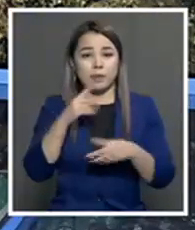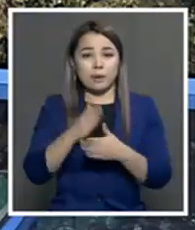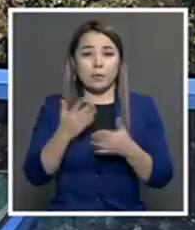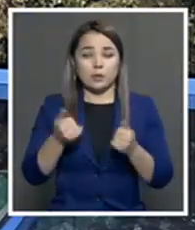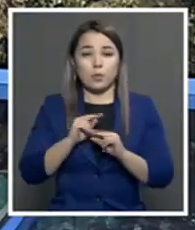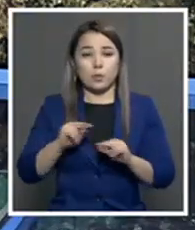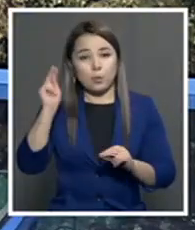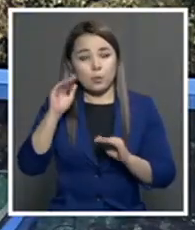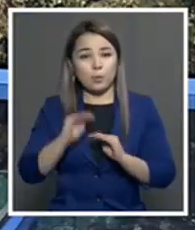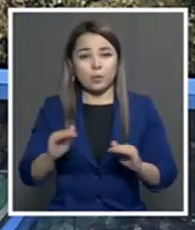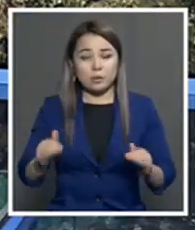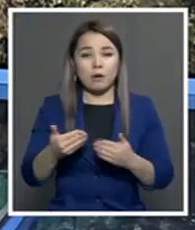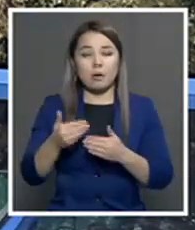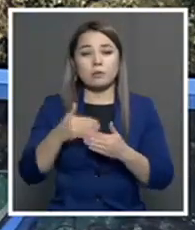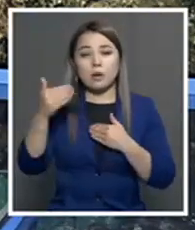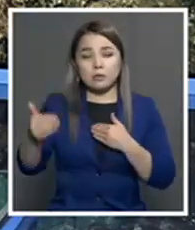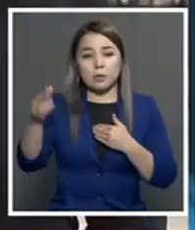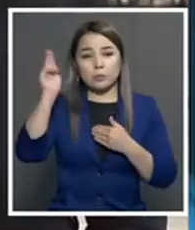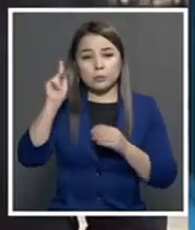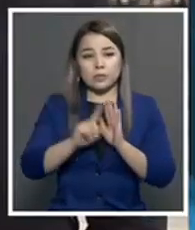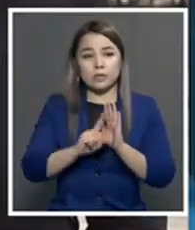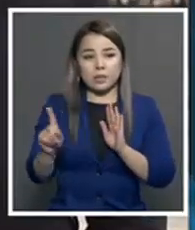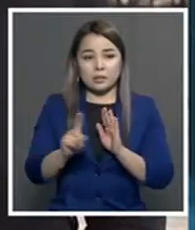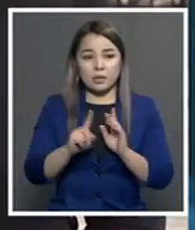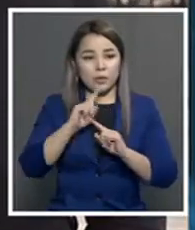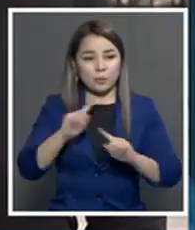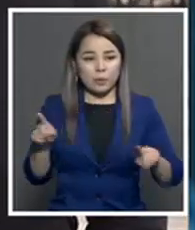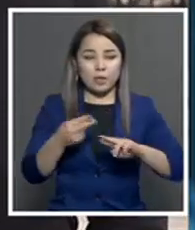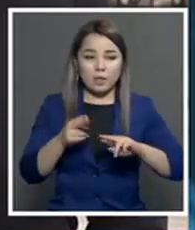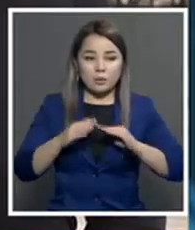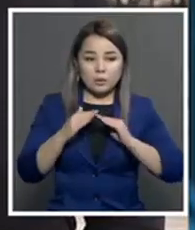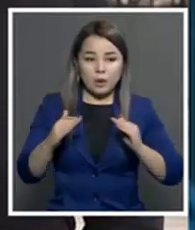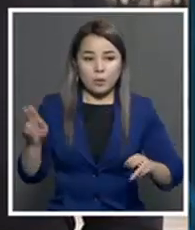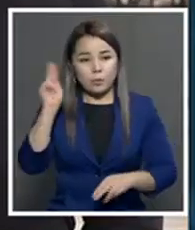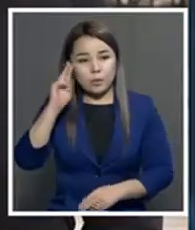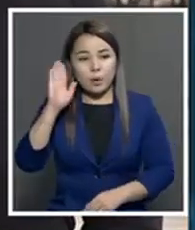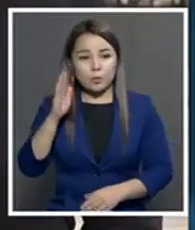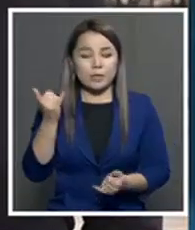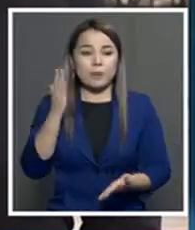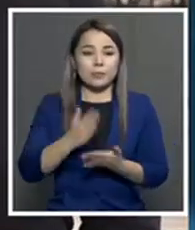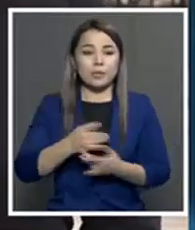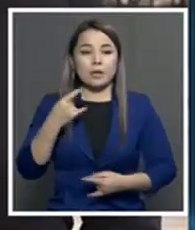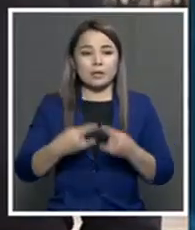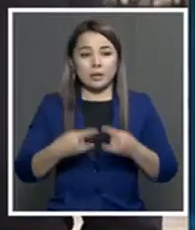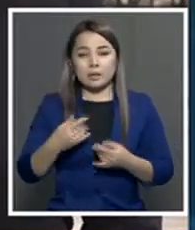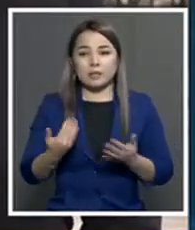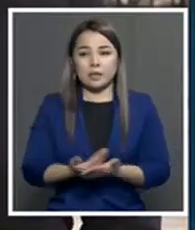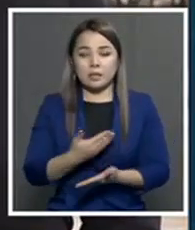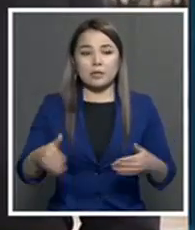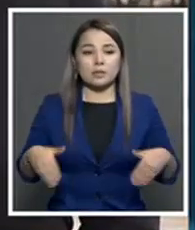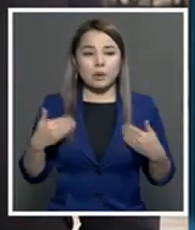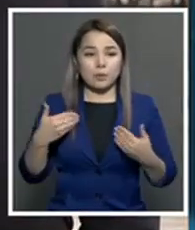байланысты оқушылар қашықтан білім алуға көшті. Қазір осы өңірдегі тілшіміз тікелей байланысқа шығады. Сағындық, қайырлы күн,